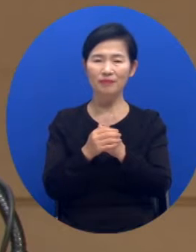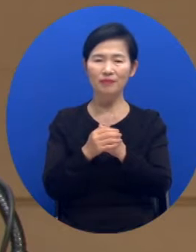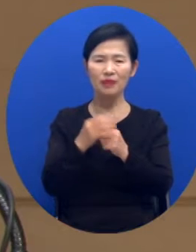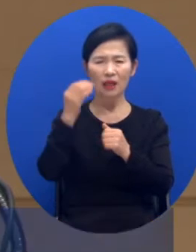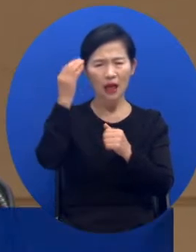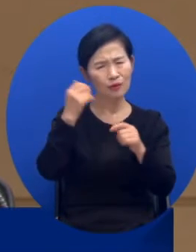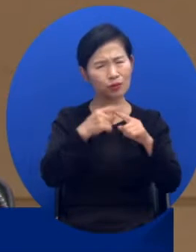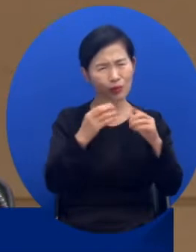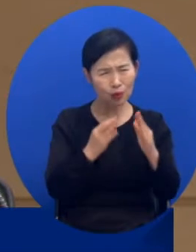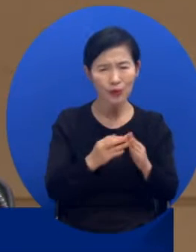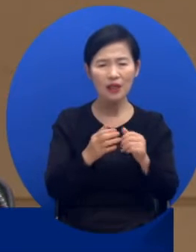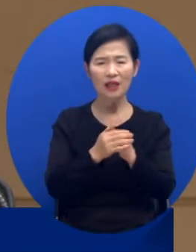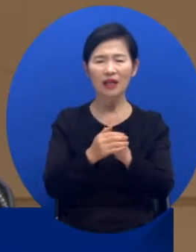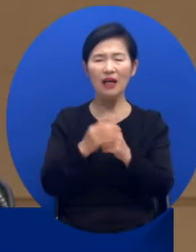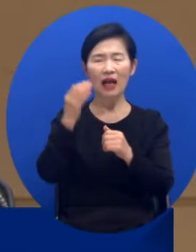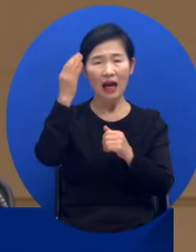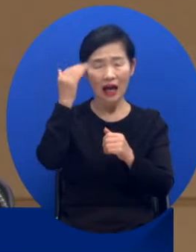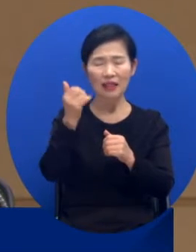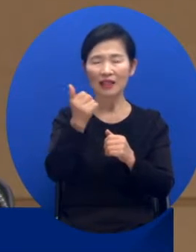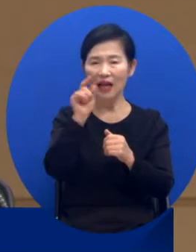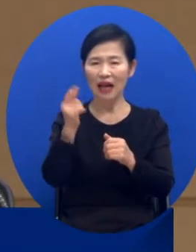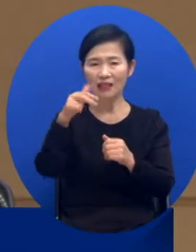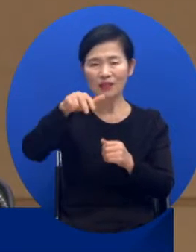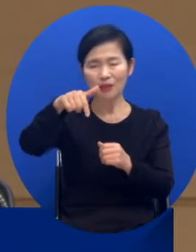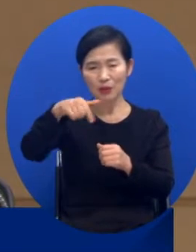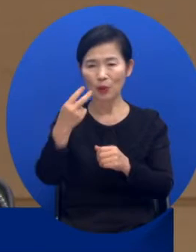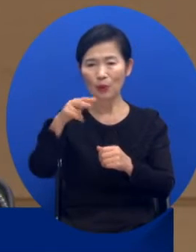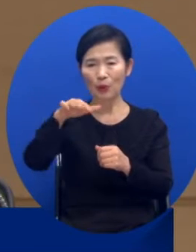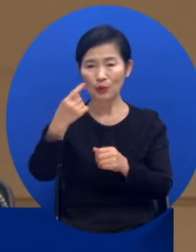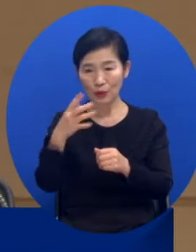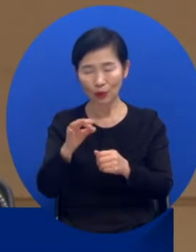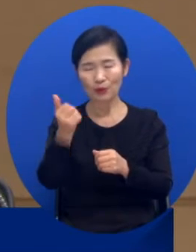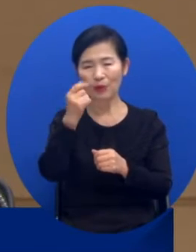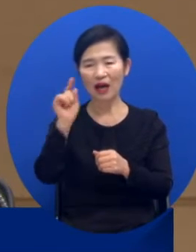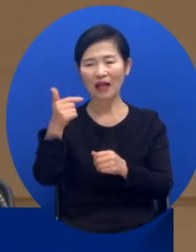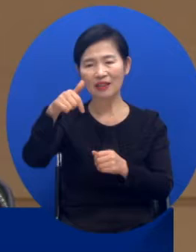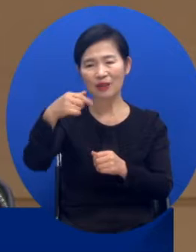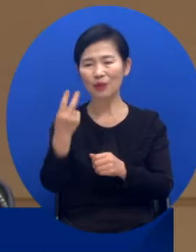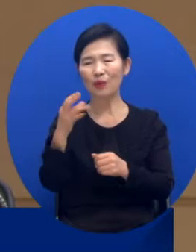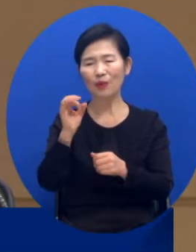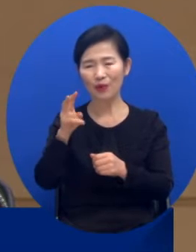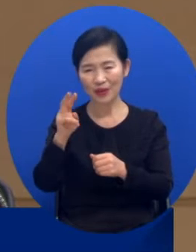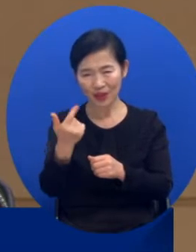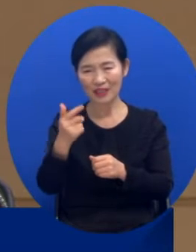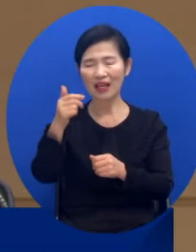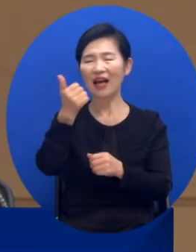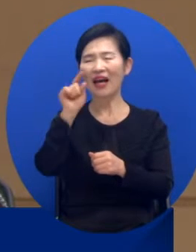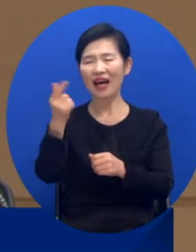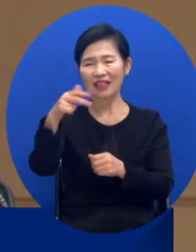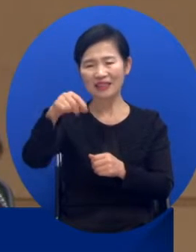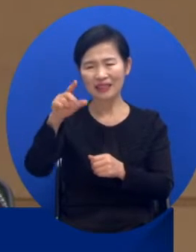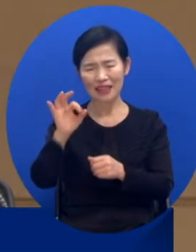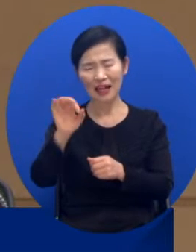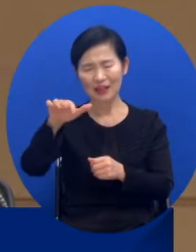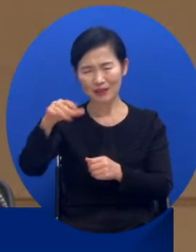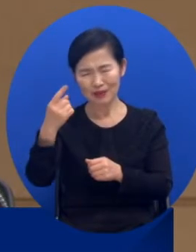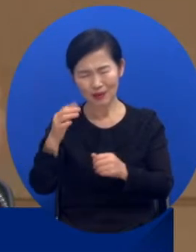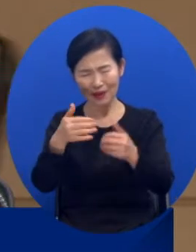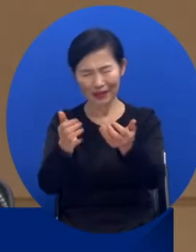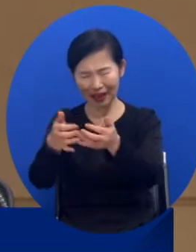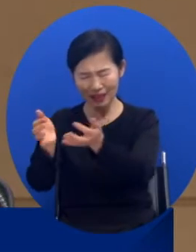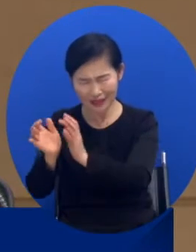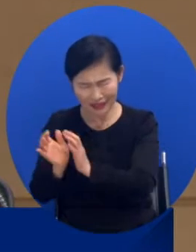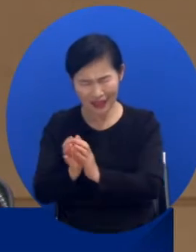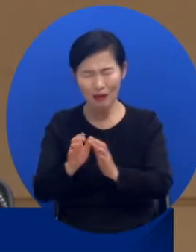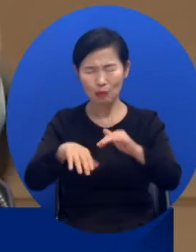한국교회는 향교 총이 더 한 교회 아니든 한기총 이다 한창 쪽이던 모두가 성령으로